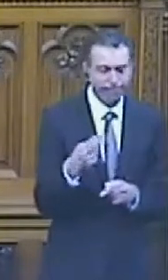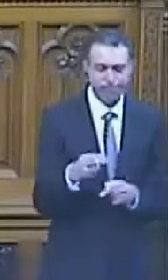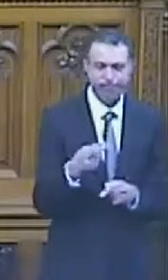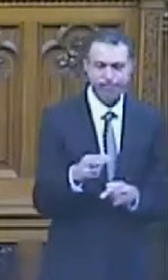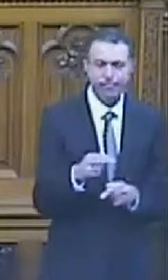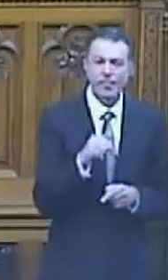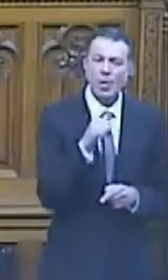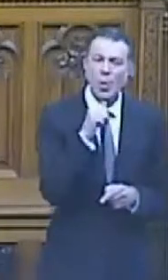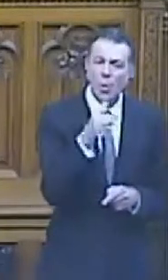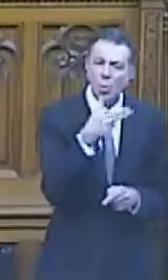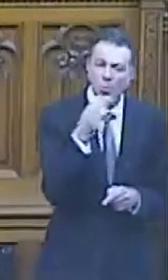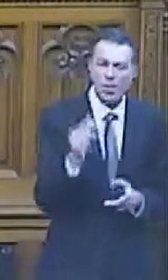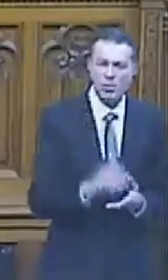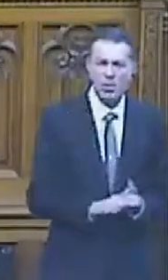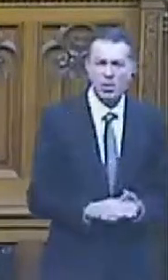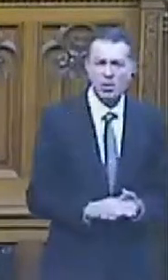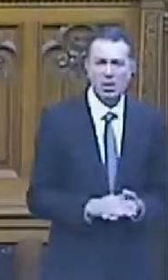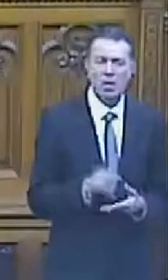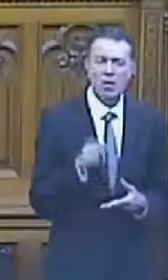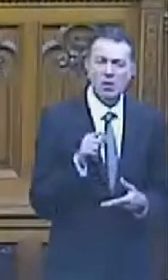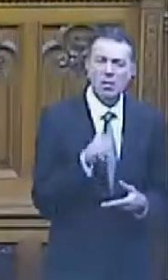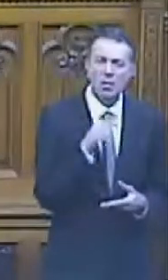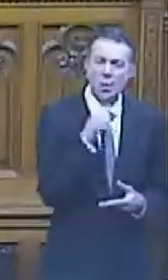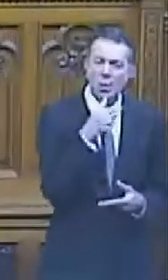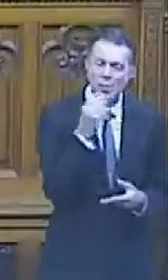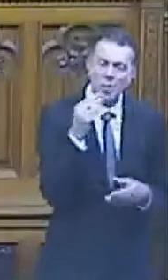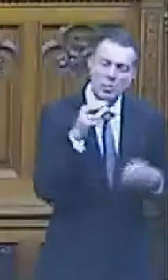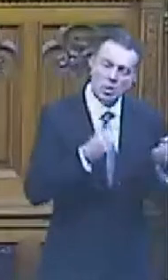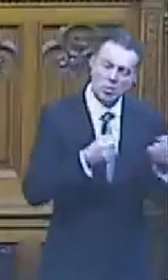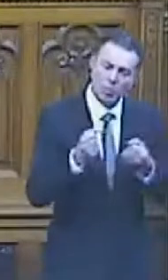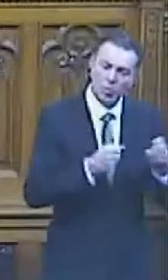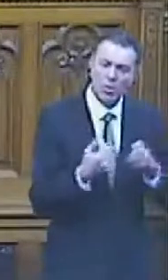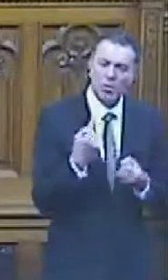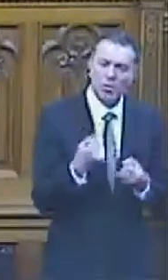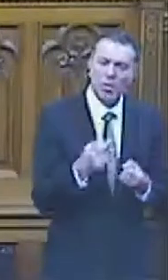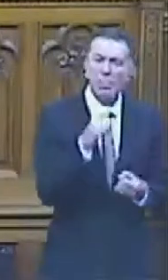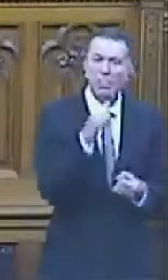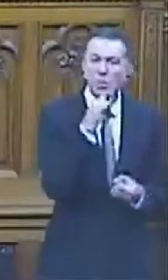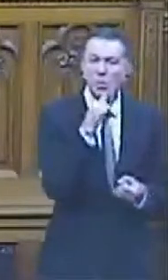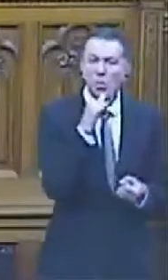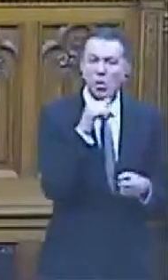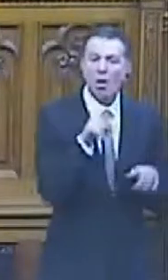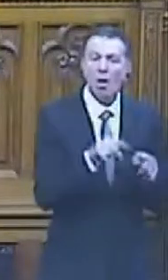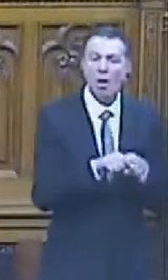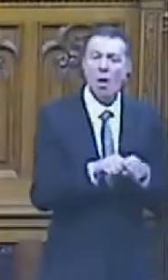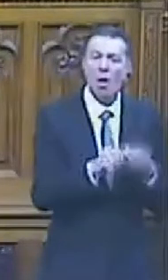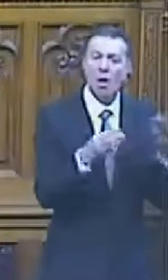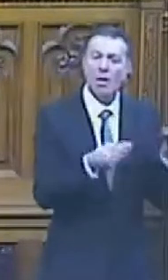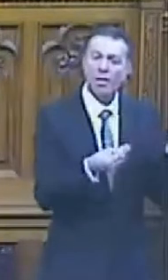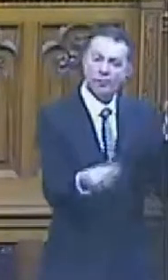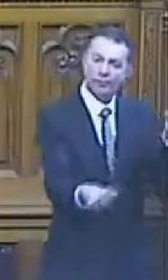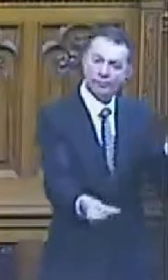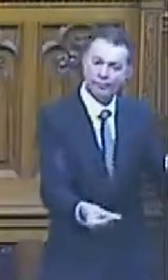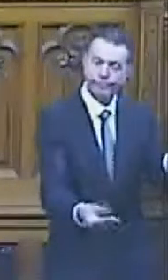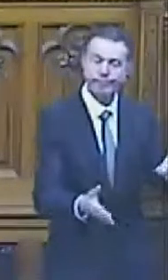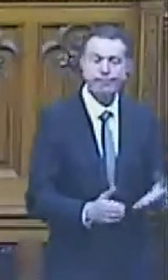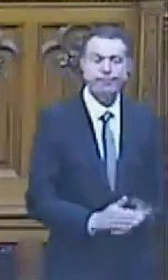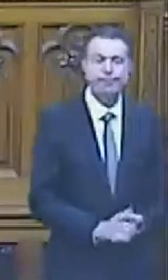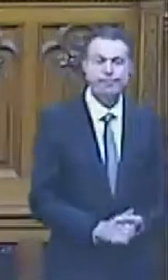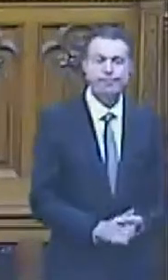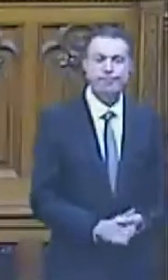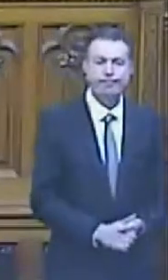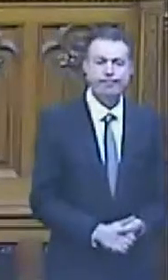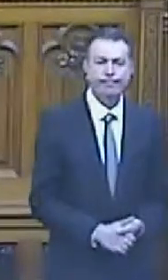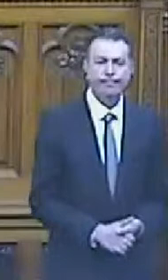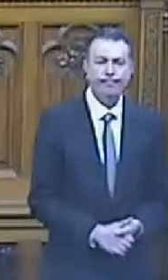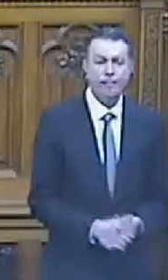ist unmenschlich. Und genau für diese unmenschliche Politik werden Sie im Oktober die Rechnung präsentiert bekommen, meine sehr geehrten Damen und Herren. Das